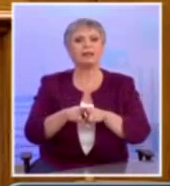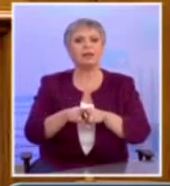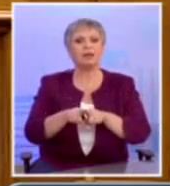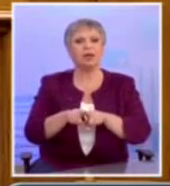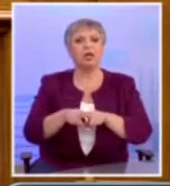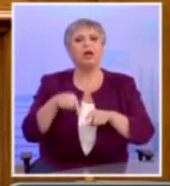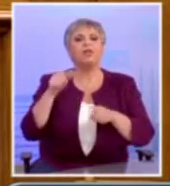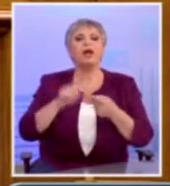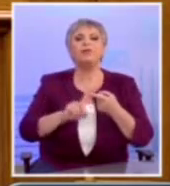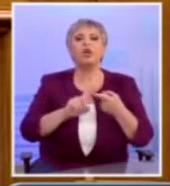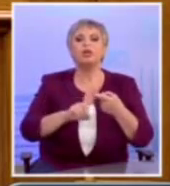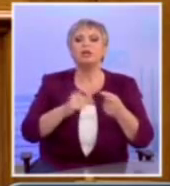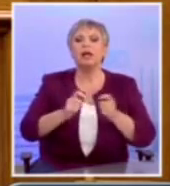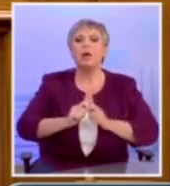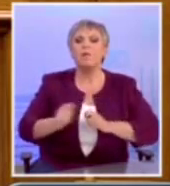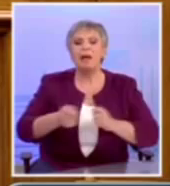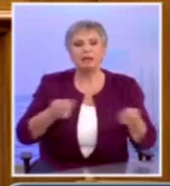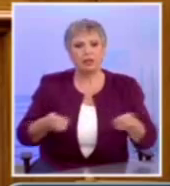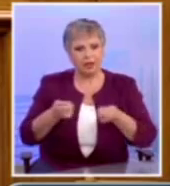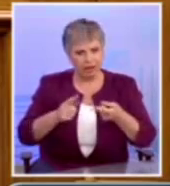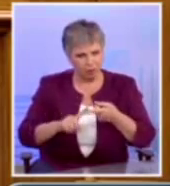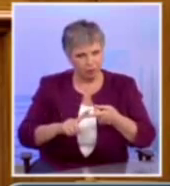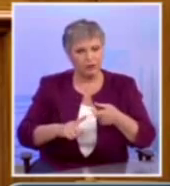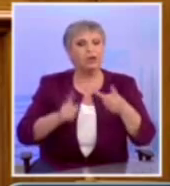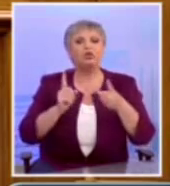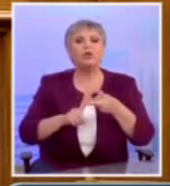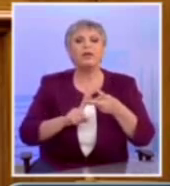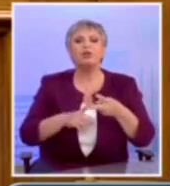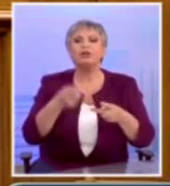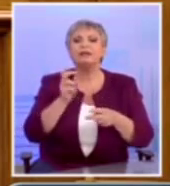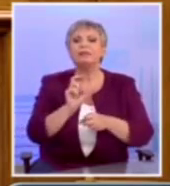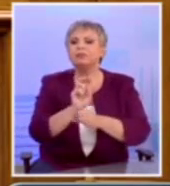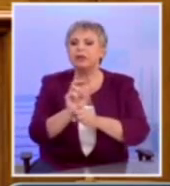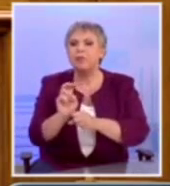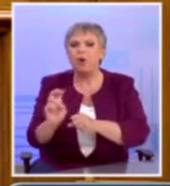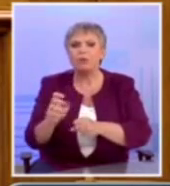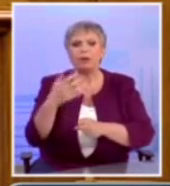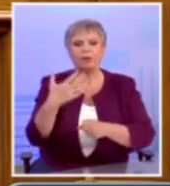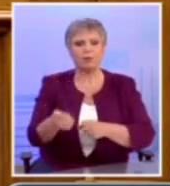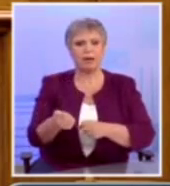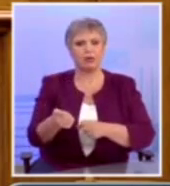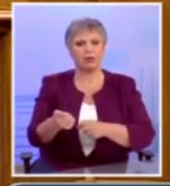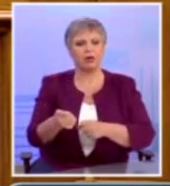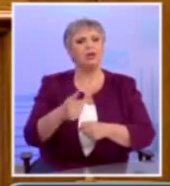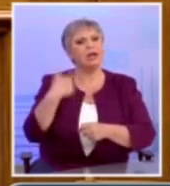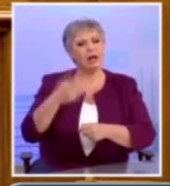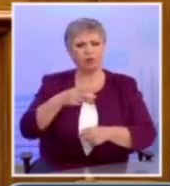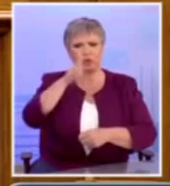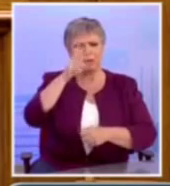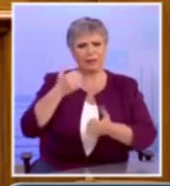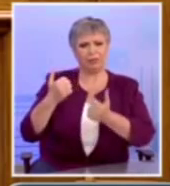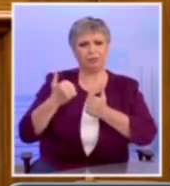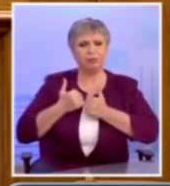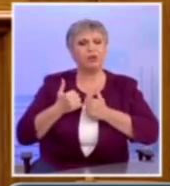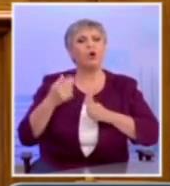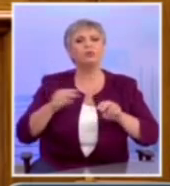για τα ηφαισιακά μέτρα. Το δεύτερο είναι τα άλλα πράγματα που είναι στο πρόγραμμα. Μας πιέζαν οι Γερμανοί και το Δουνουτού μέσα